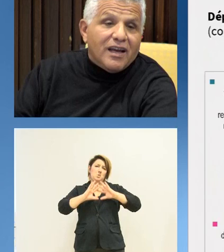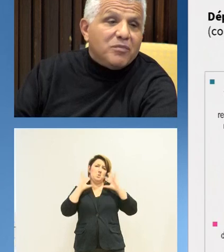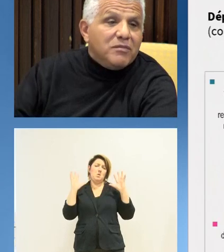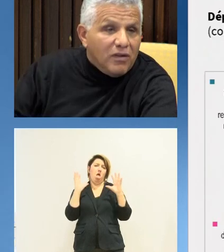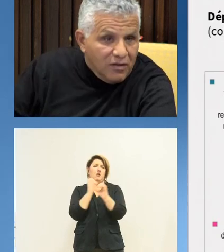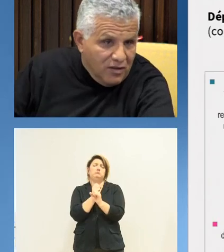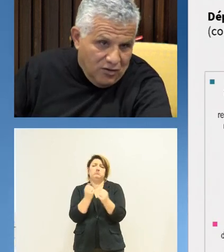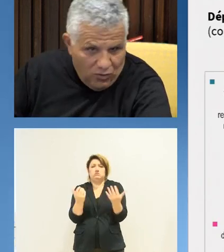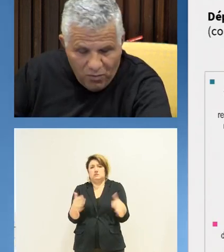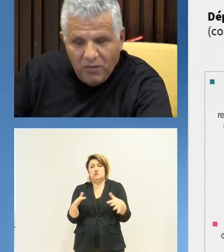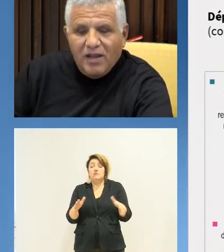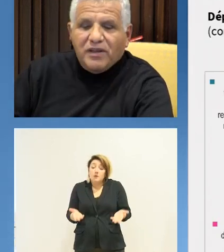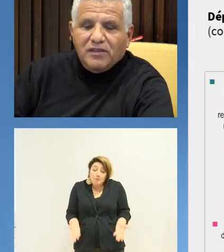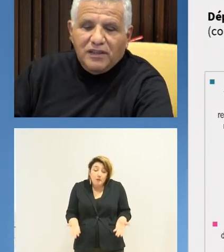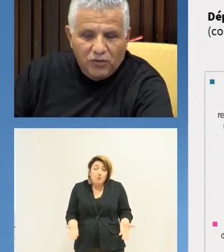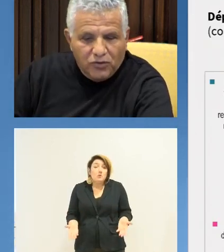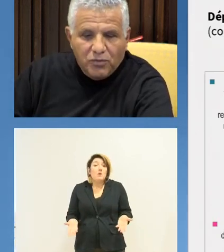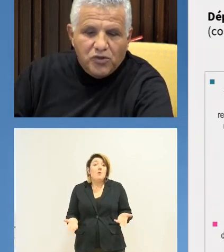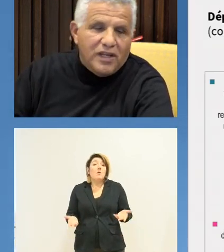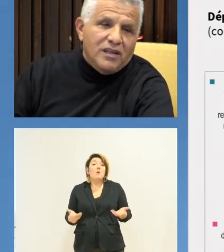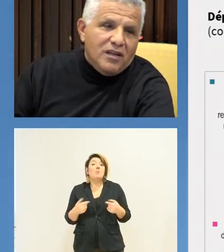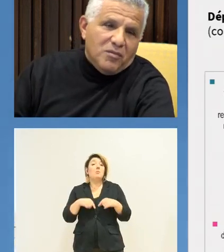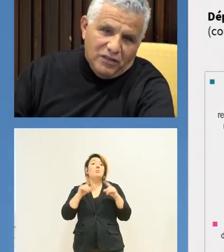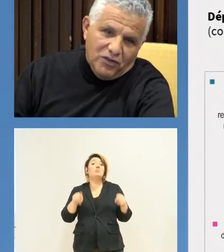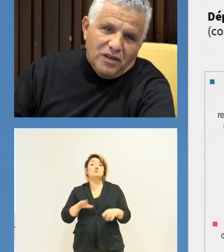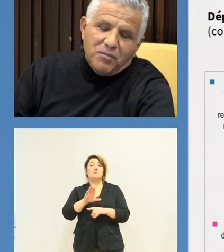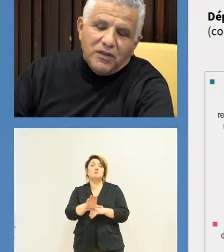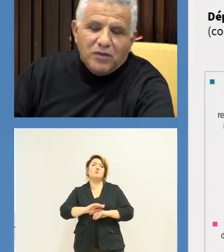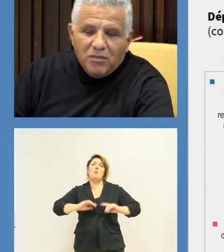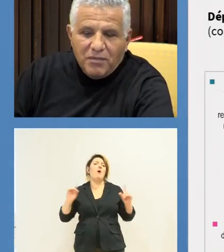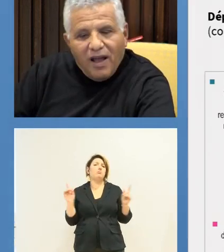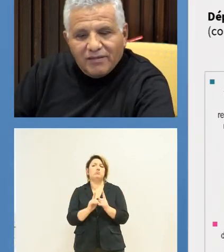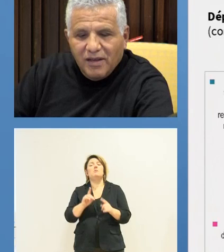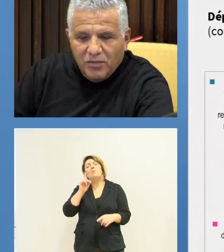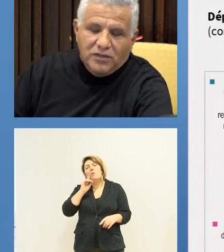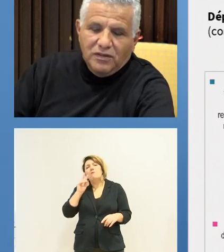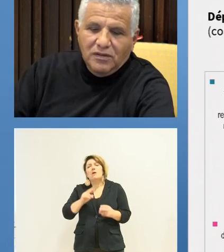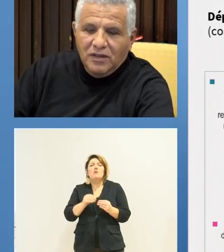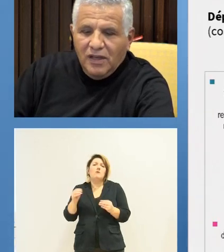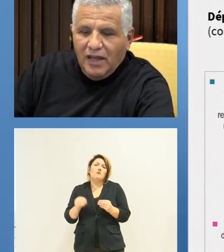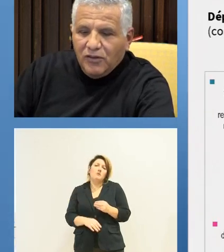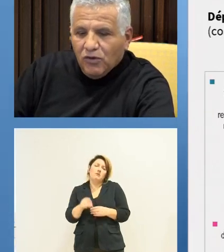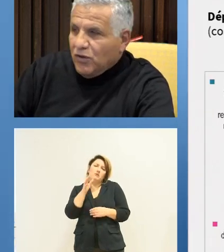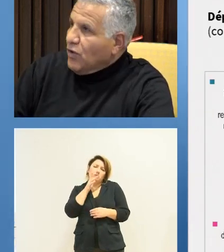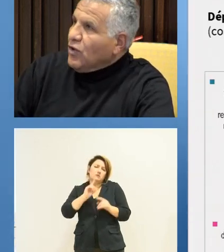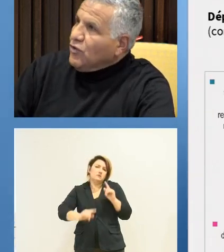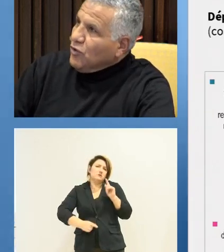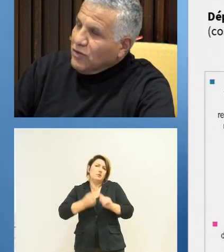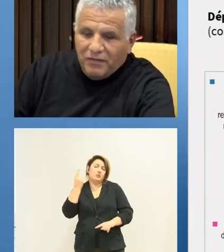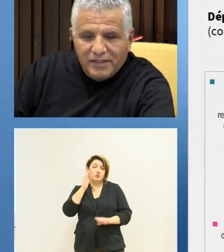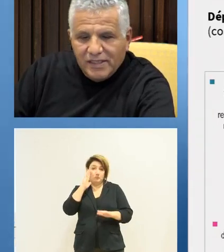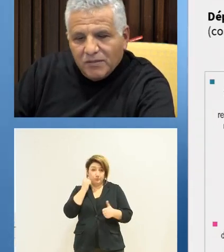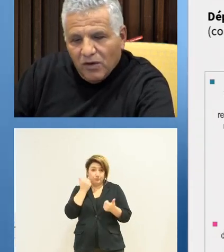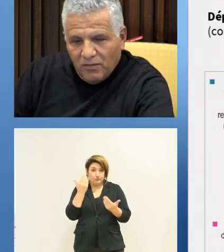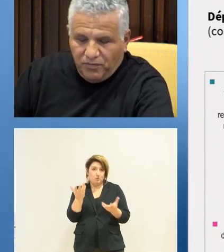assez rapidement au moment de la présentation de ce budget parce que ça me semble quand même assez important et donc sur